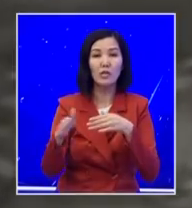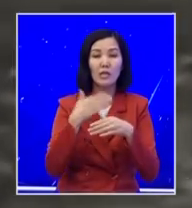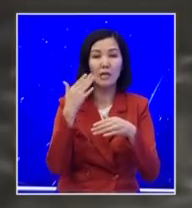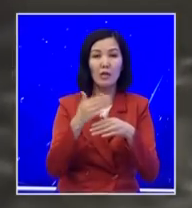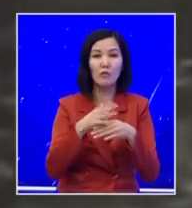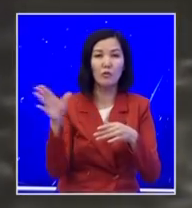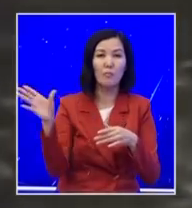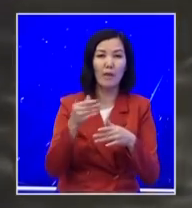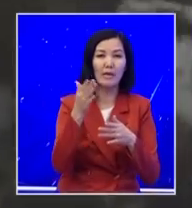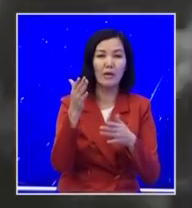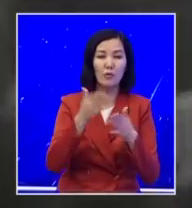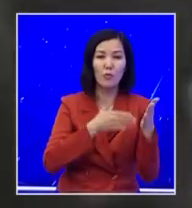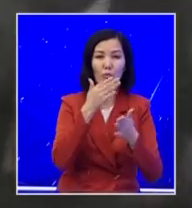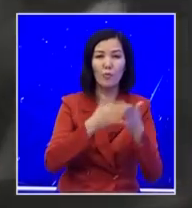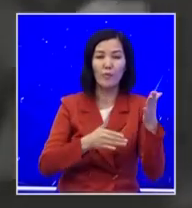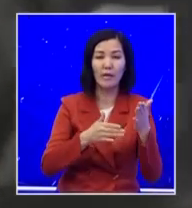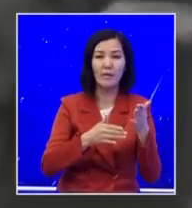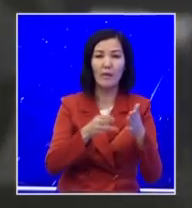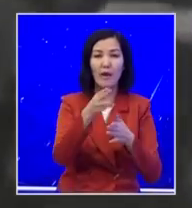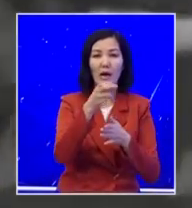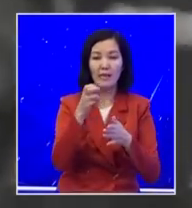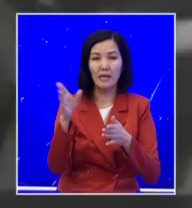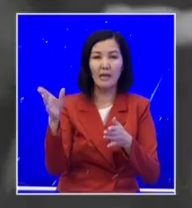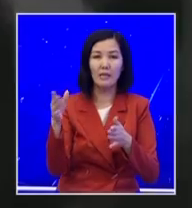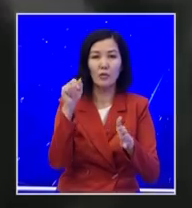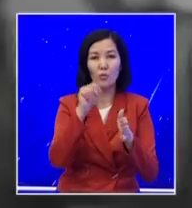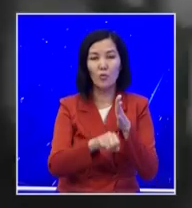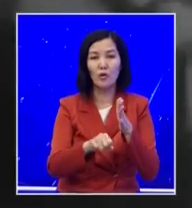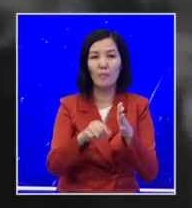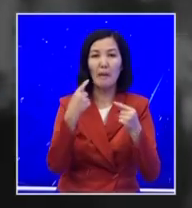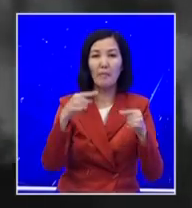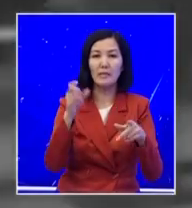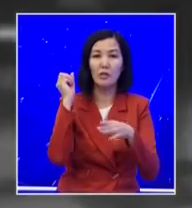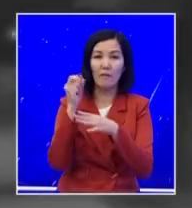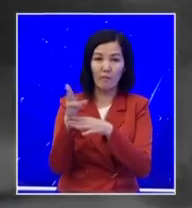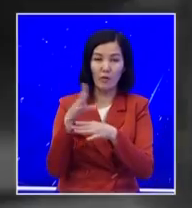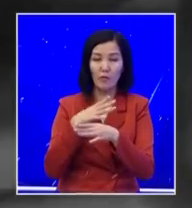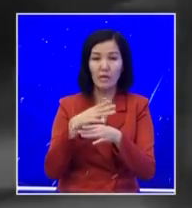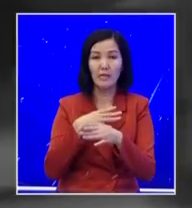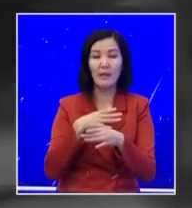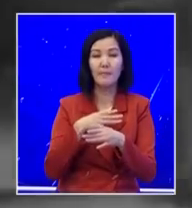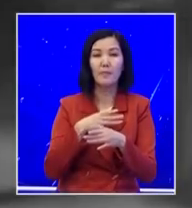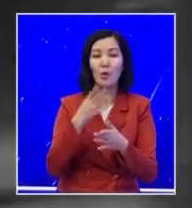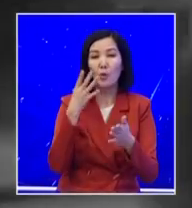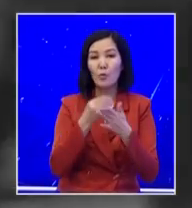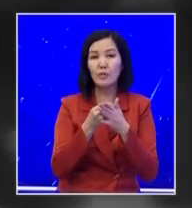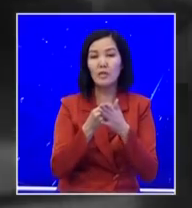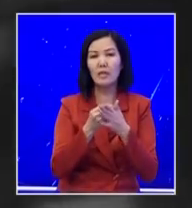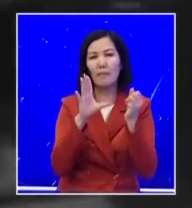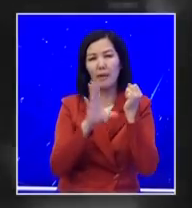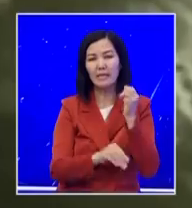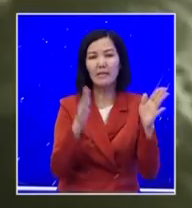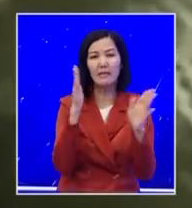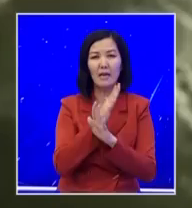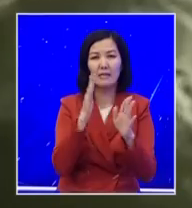тып-типыл тыныштандырып, қатысушылардың атқанын атып, қалғанын жер аударды. Алайда ел азаматтары соңғы тағдырлары не боларын біле